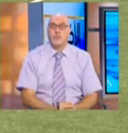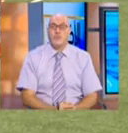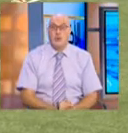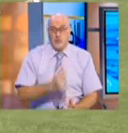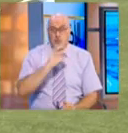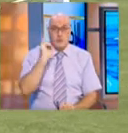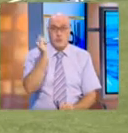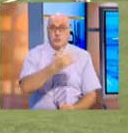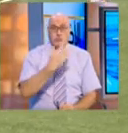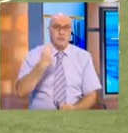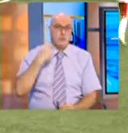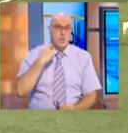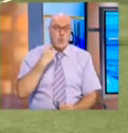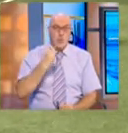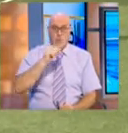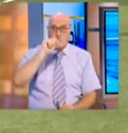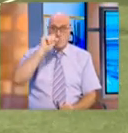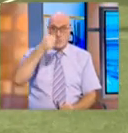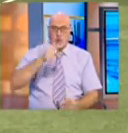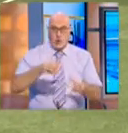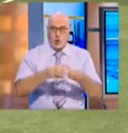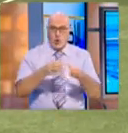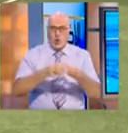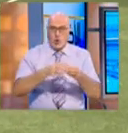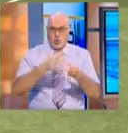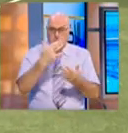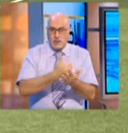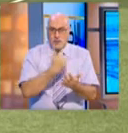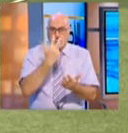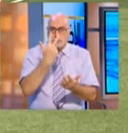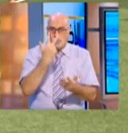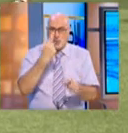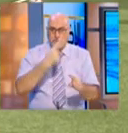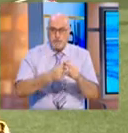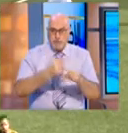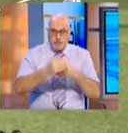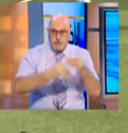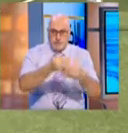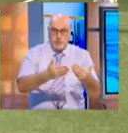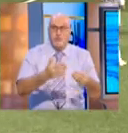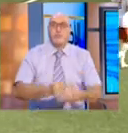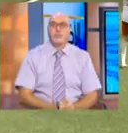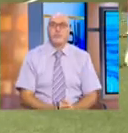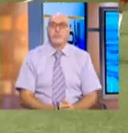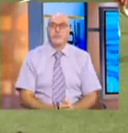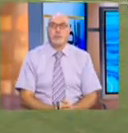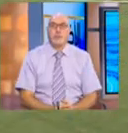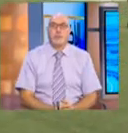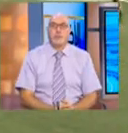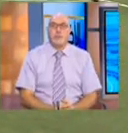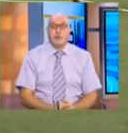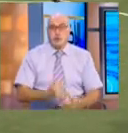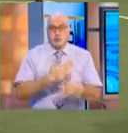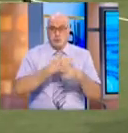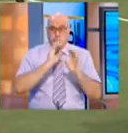أن شباب بلوزداد هو الفريق الأول الذي يحرز لقب البطولة 3 مرات على التوالي. هذا وتسوية